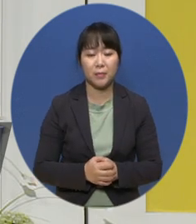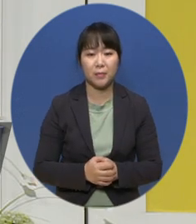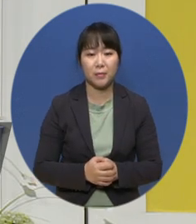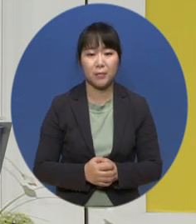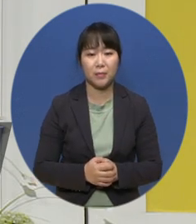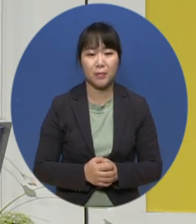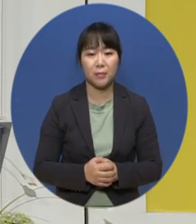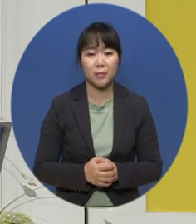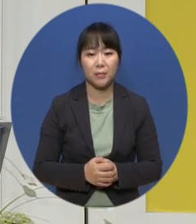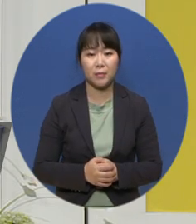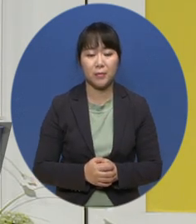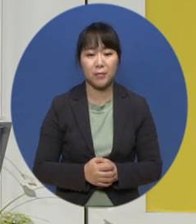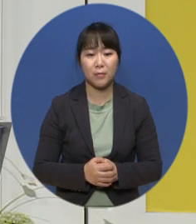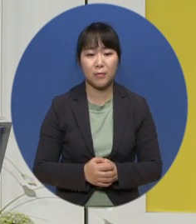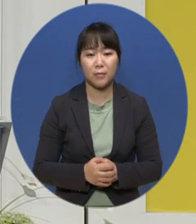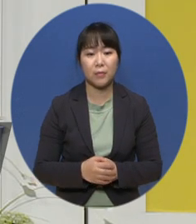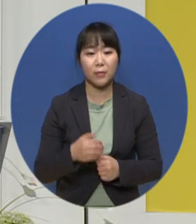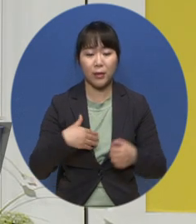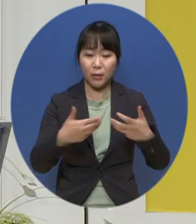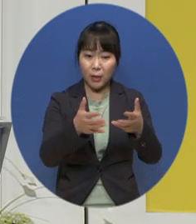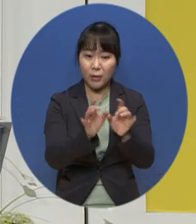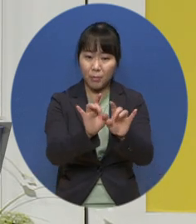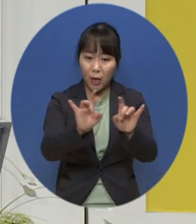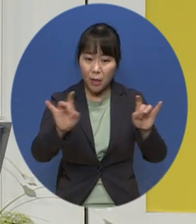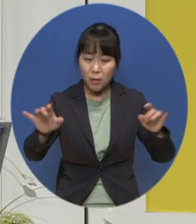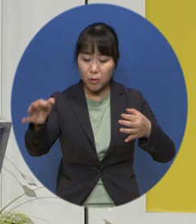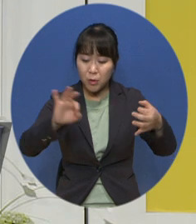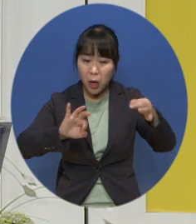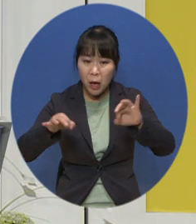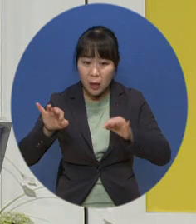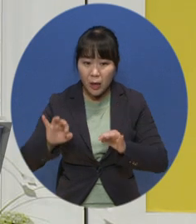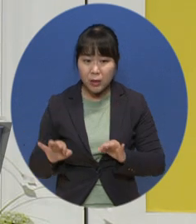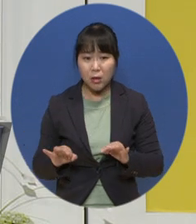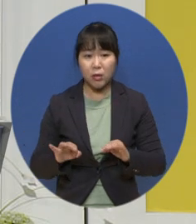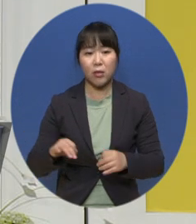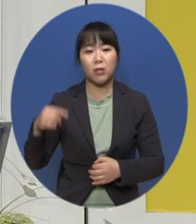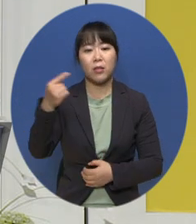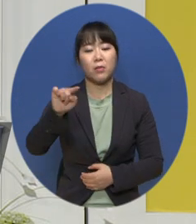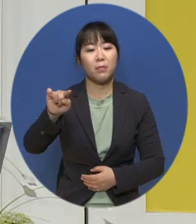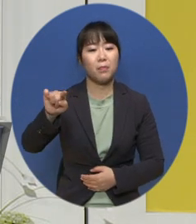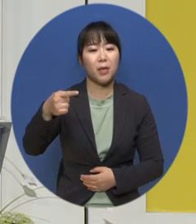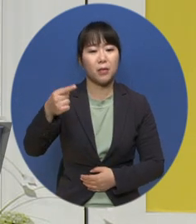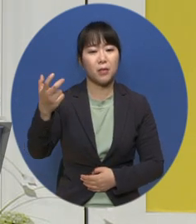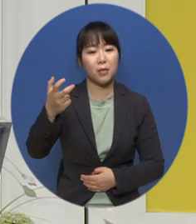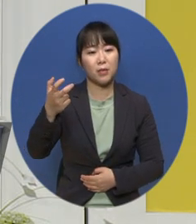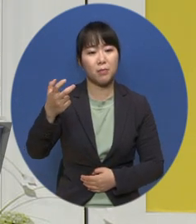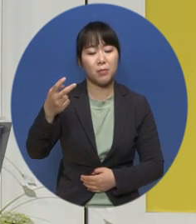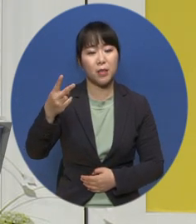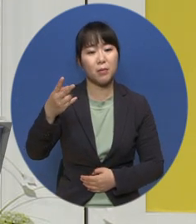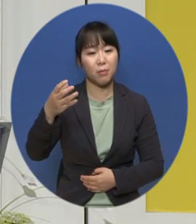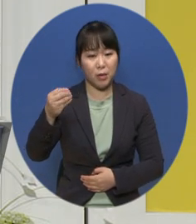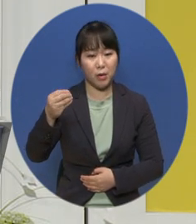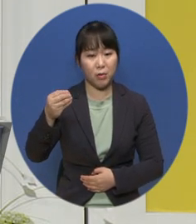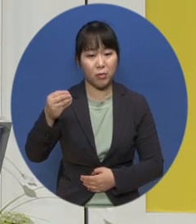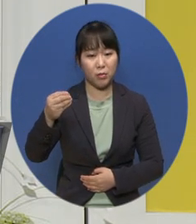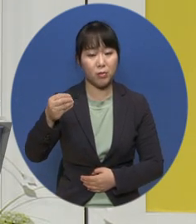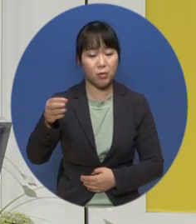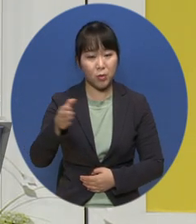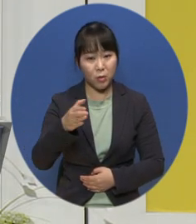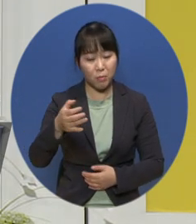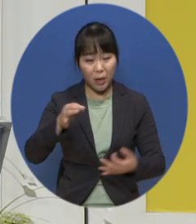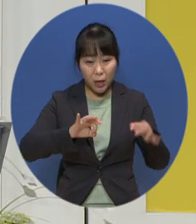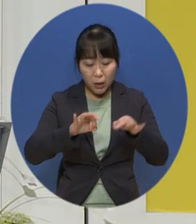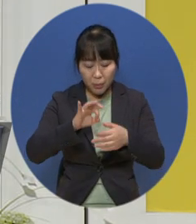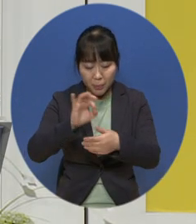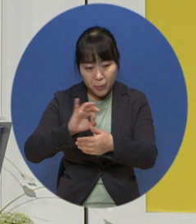제가 그 우리 그 단체에 대한 십시일반으로 수금을 해서 1172 만원을 해서 코